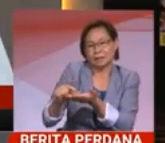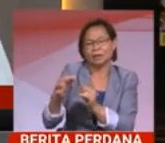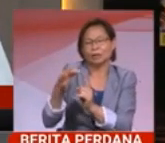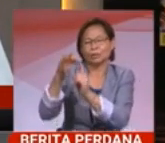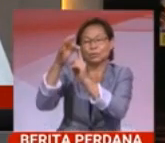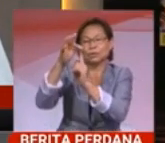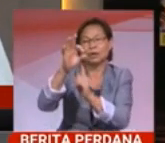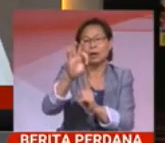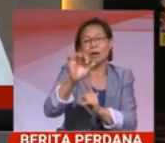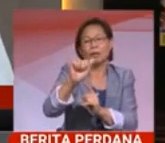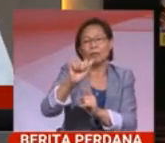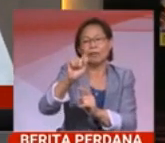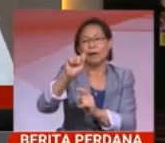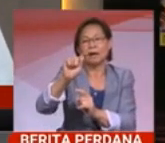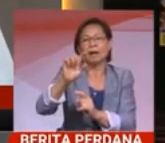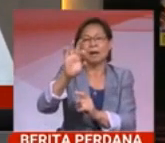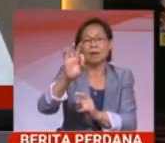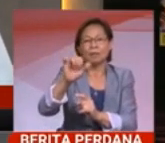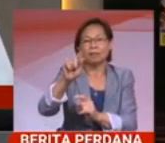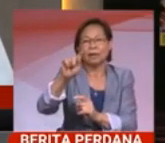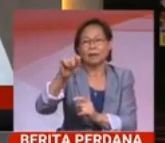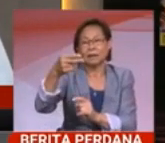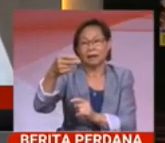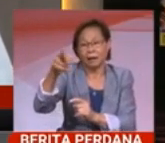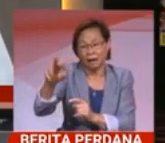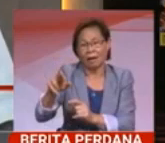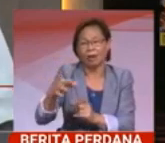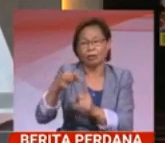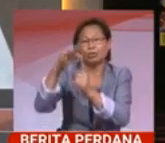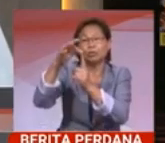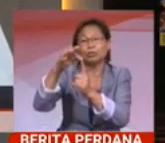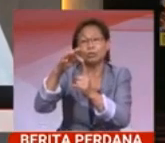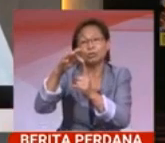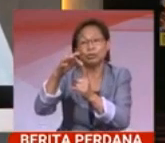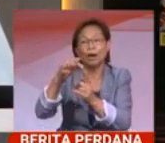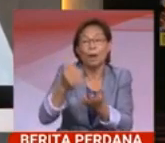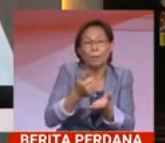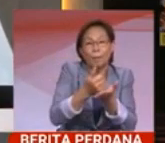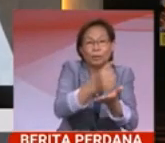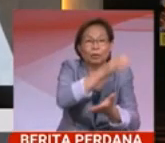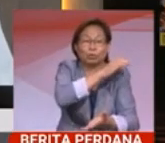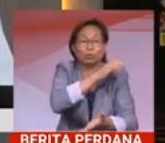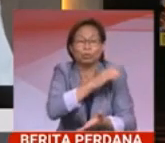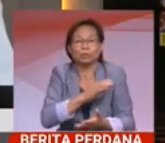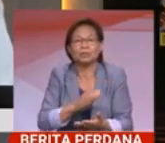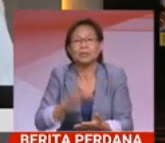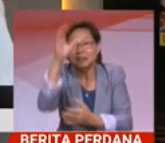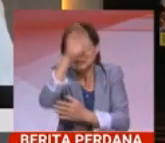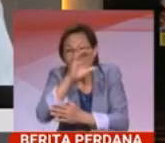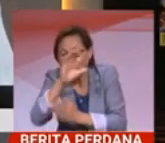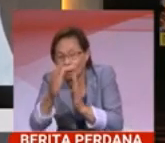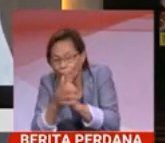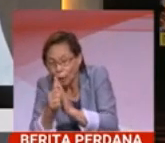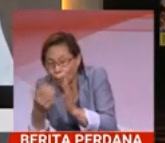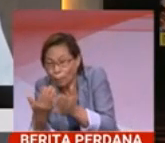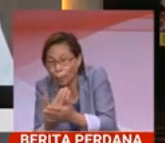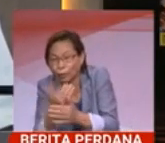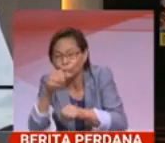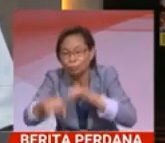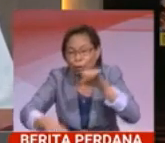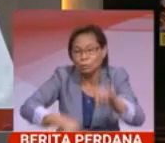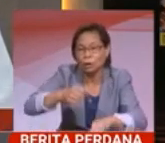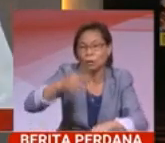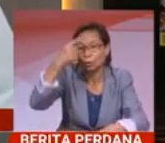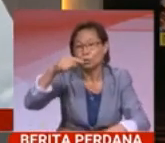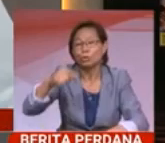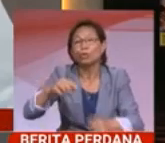sana fatihani akan membantu cmon untuk mencari apa kabar kabaru khususnya wanita allah untuk kita buat nama